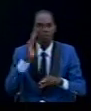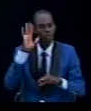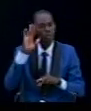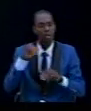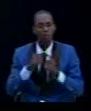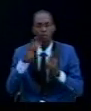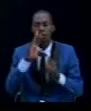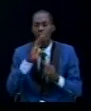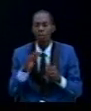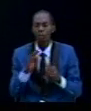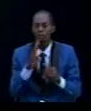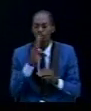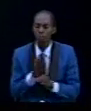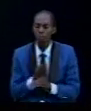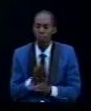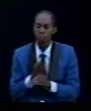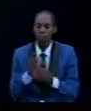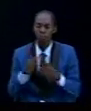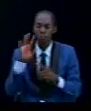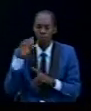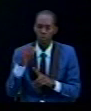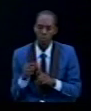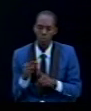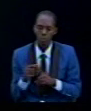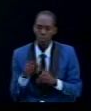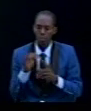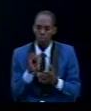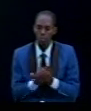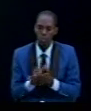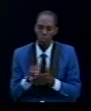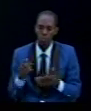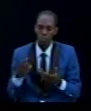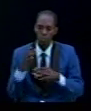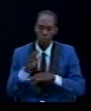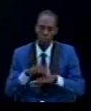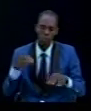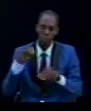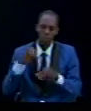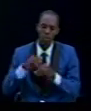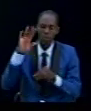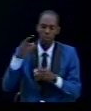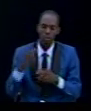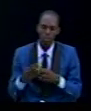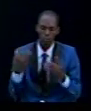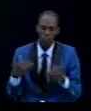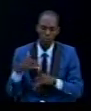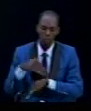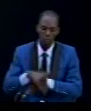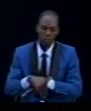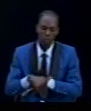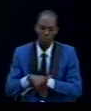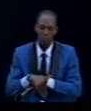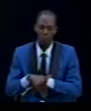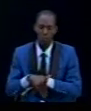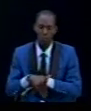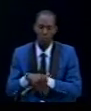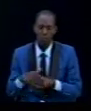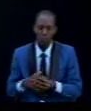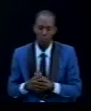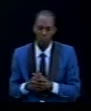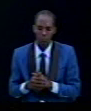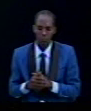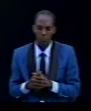word. Ce soir, nous venons en ton nom. We have come in your name tonight. Et par ta puissance, nous voulons, nous prions que cette croisade amène